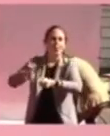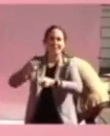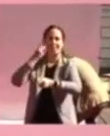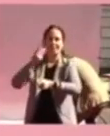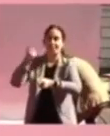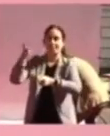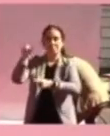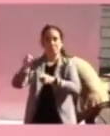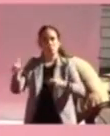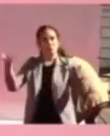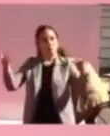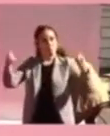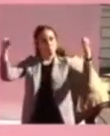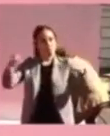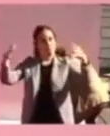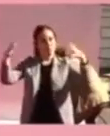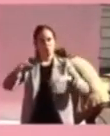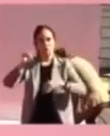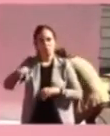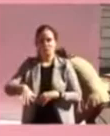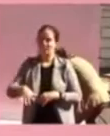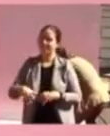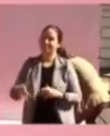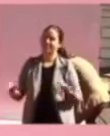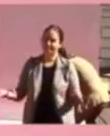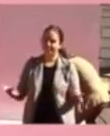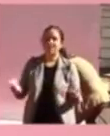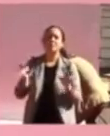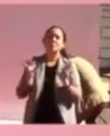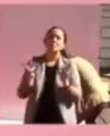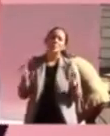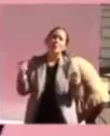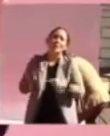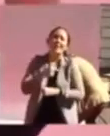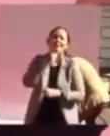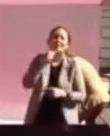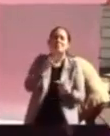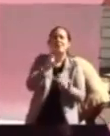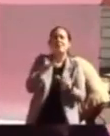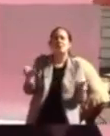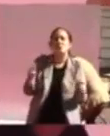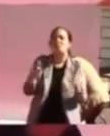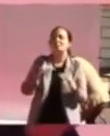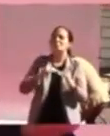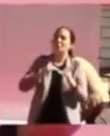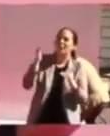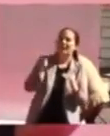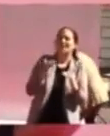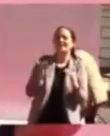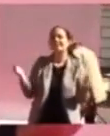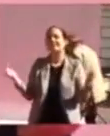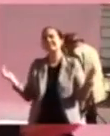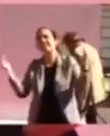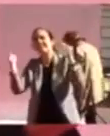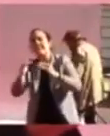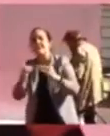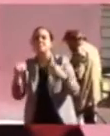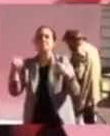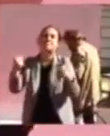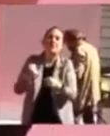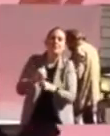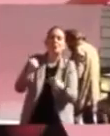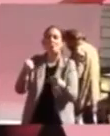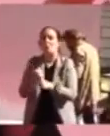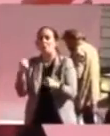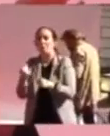rigorose che fanno dalla mattina alla sera semplicemente il proprio dovere questo sono state le donne e gli uomini del servizio sanitario nazionale e